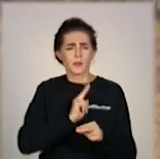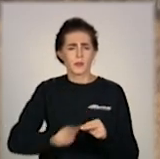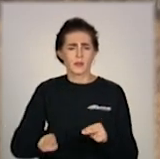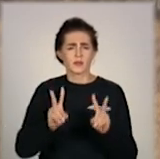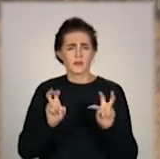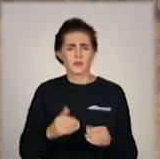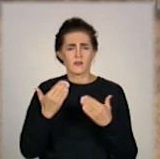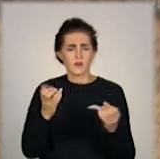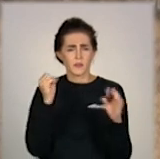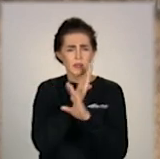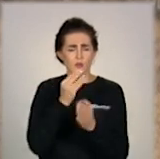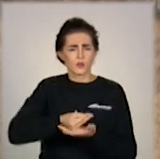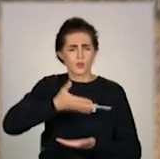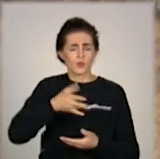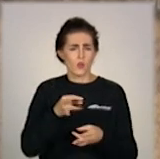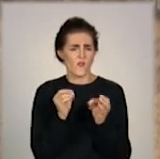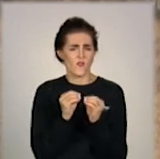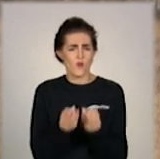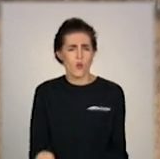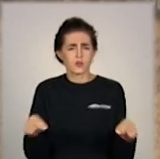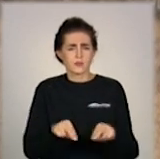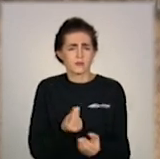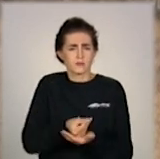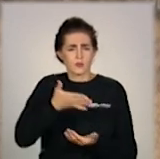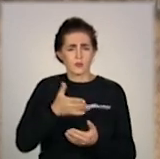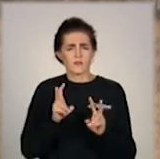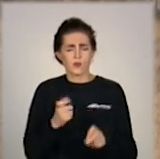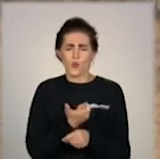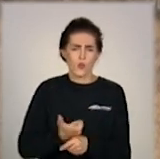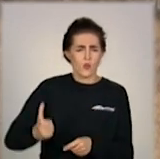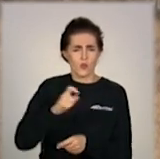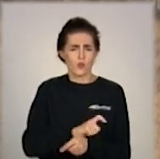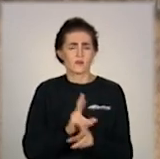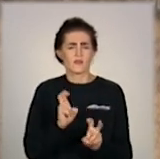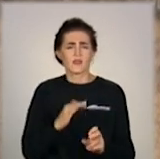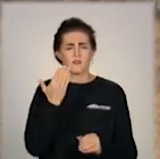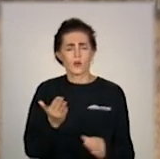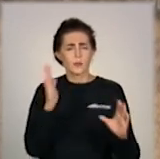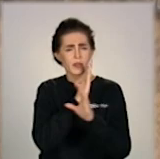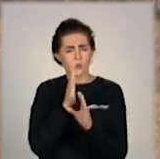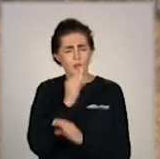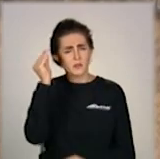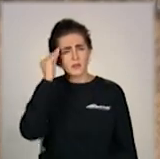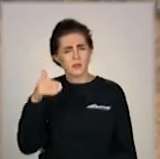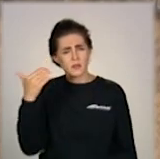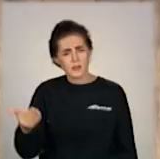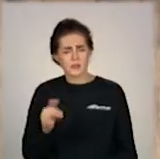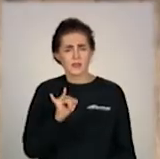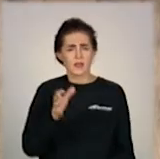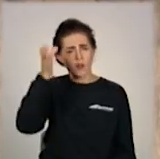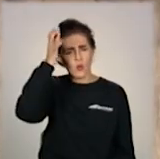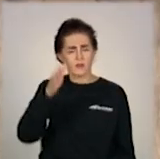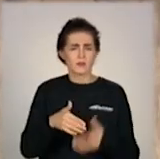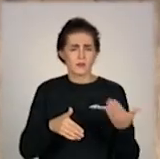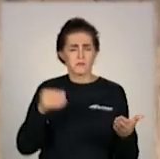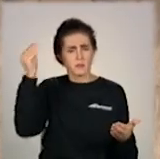не втратила природну цінність. Вона дуже цінна з природоохоронної точки зору, з наукової точки зору.